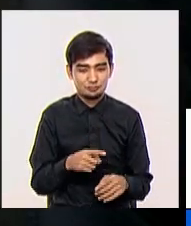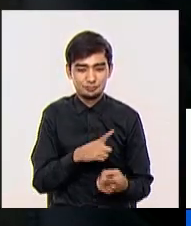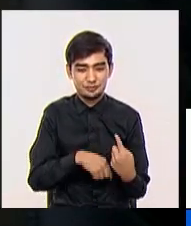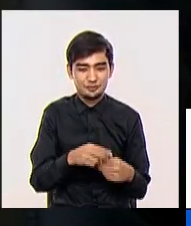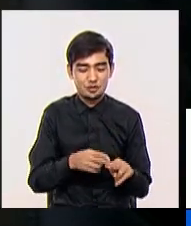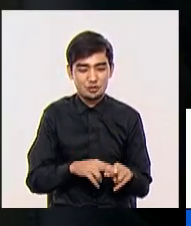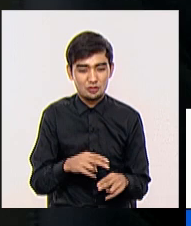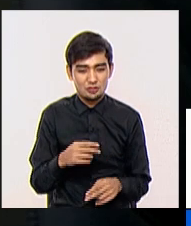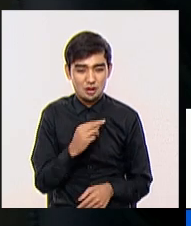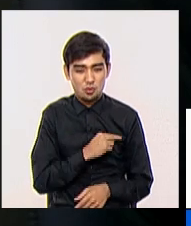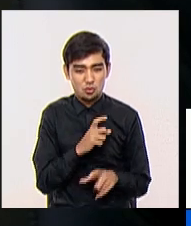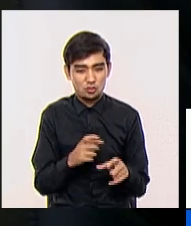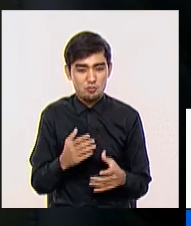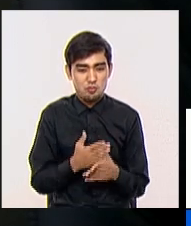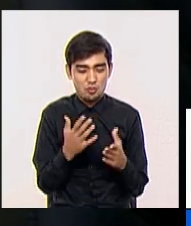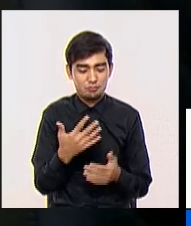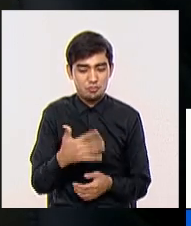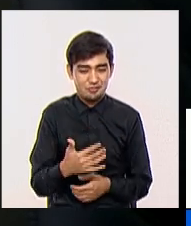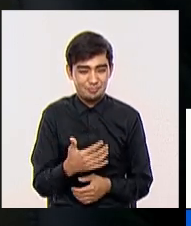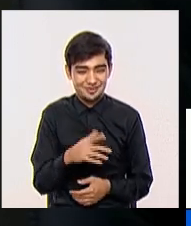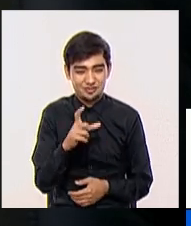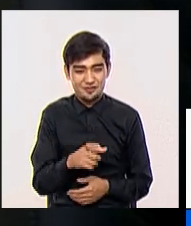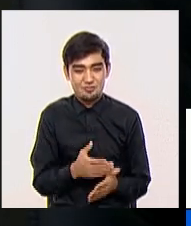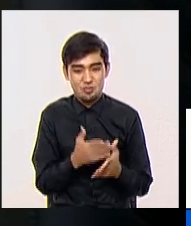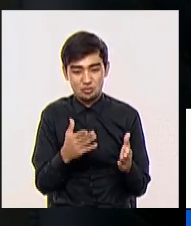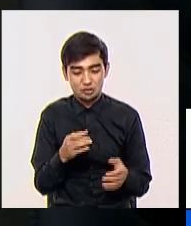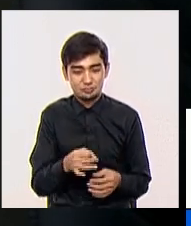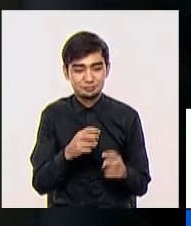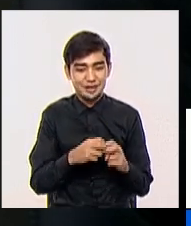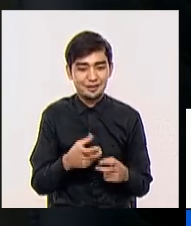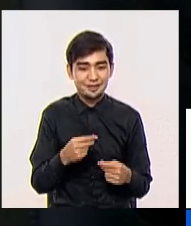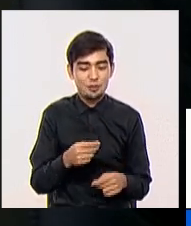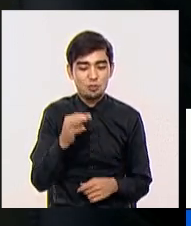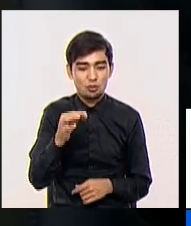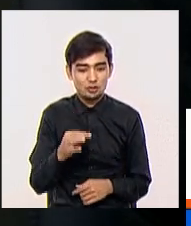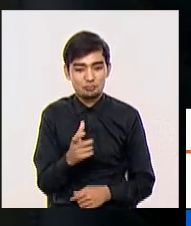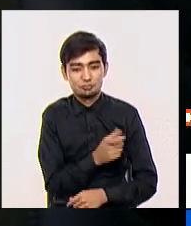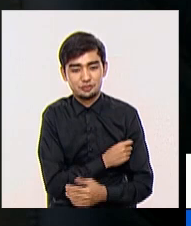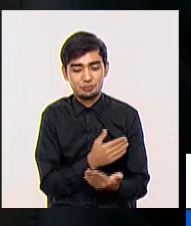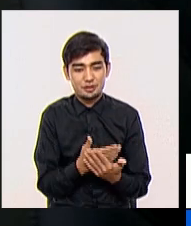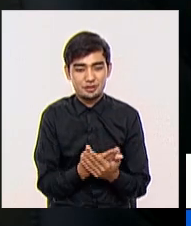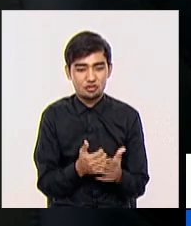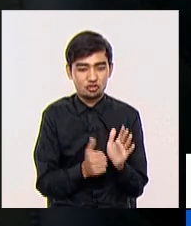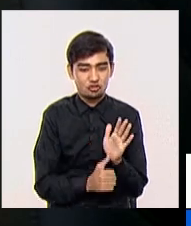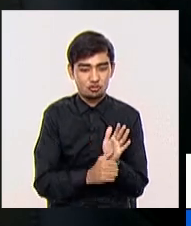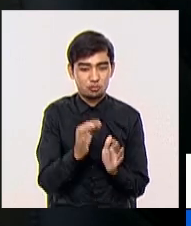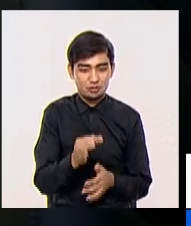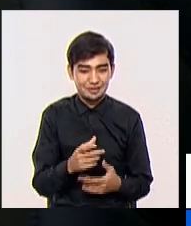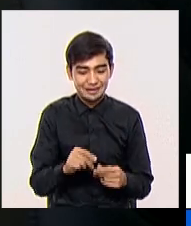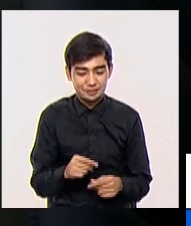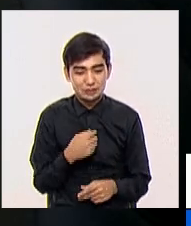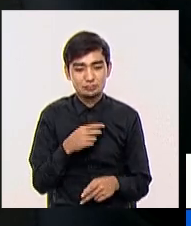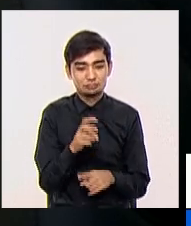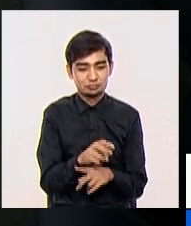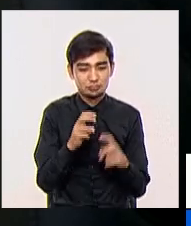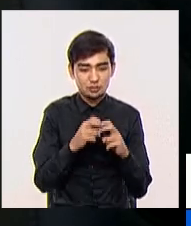имеют количество сотрудников более 50, и где процент вакцинации менее 60%. Мы